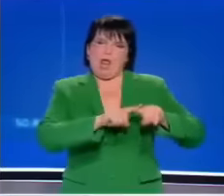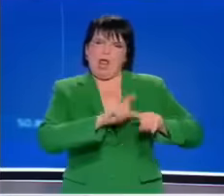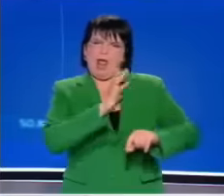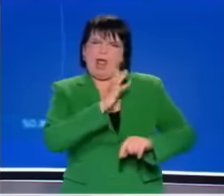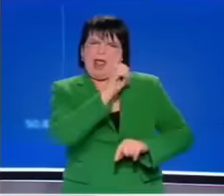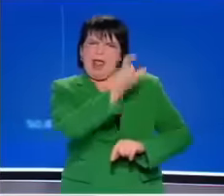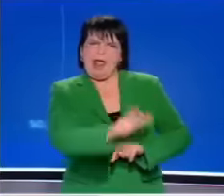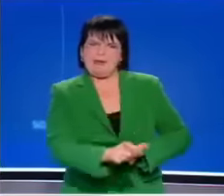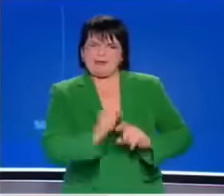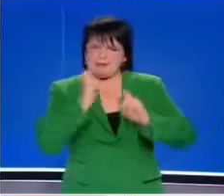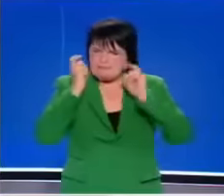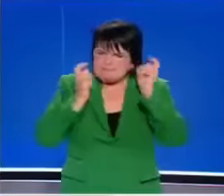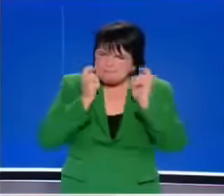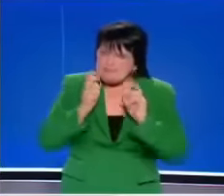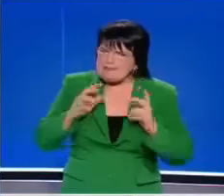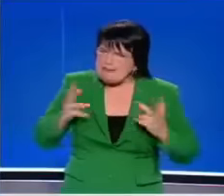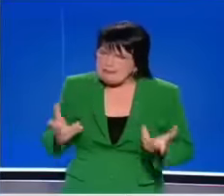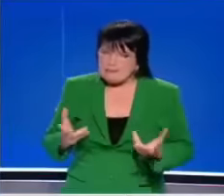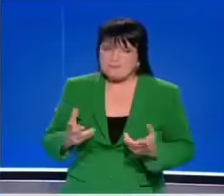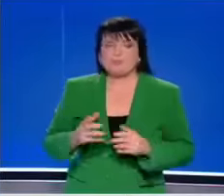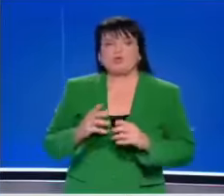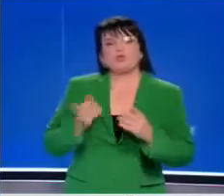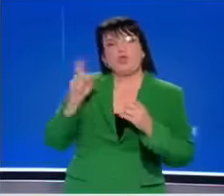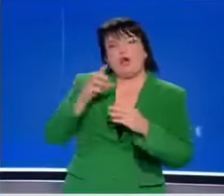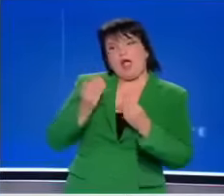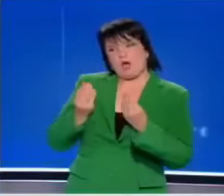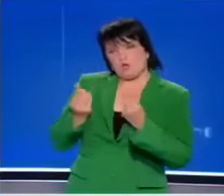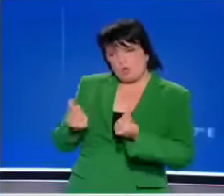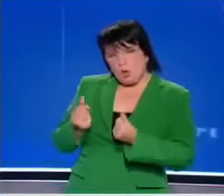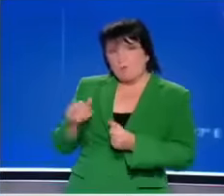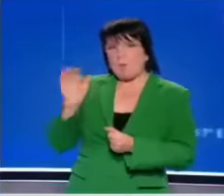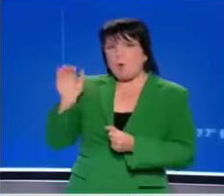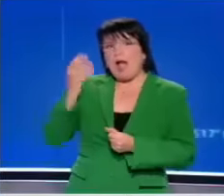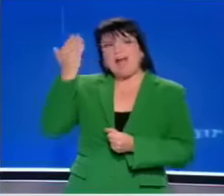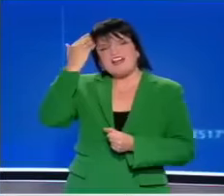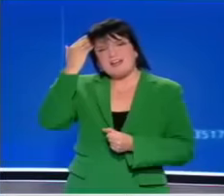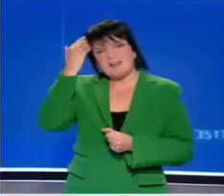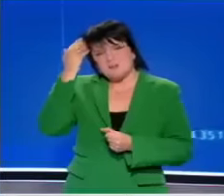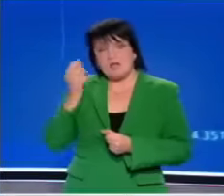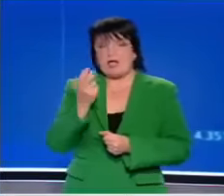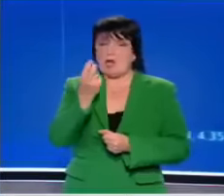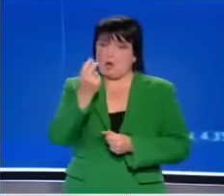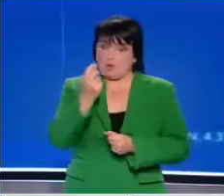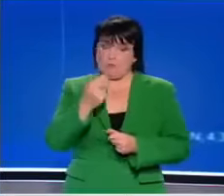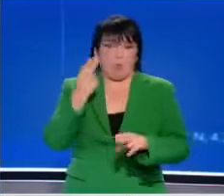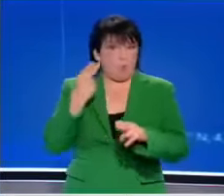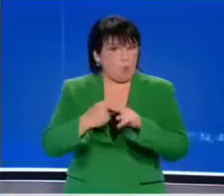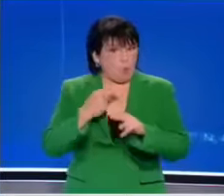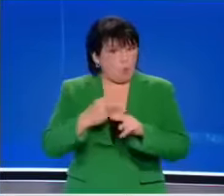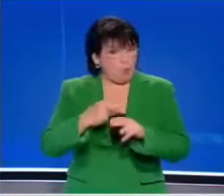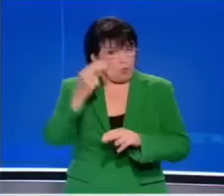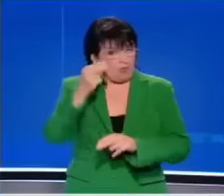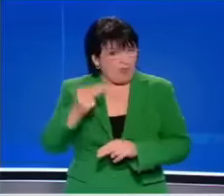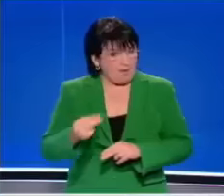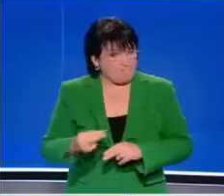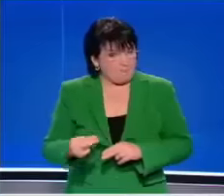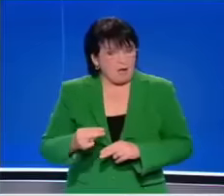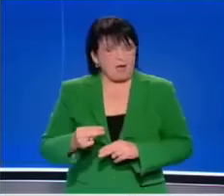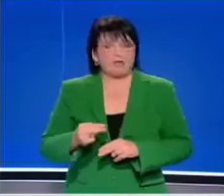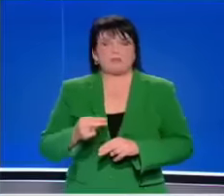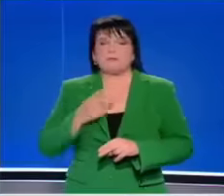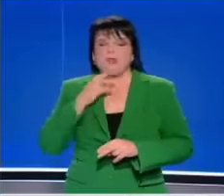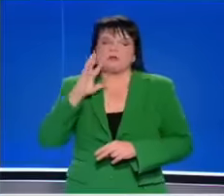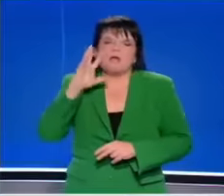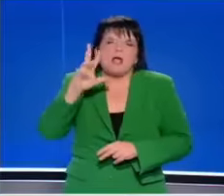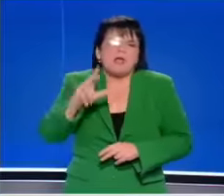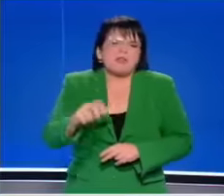λόγο είναι αυτό λοιπόν με αυτό το θέμα με πάτε με ένα τρόπο στο θέμα της ακρίβειας το θέμα της οικονομίας που είναι πάρα πολύ σημαντικό το ζούμε στο πετσί